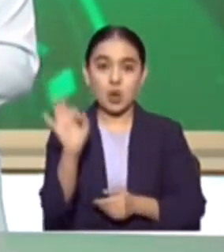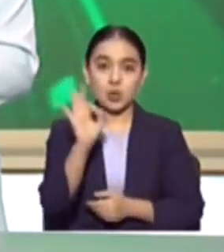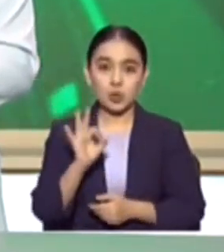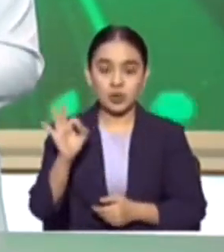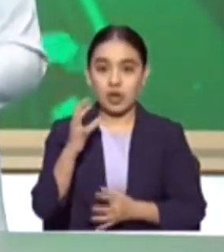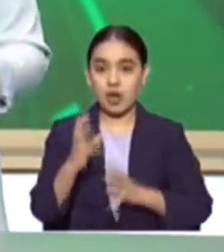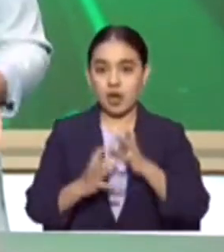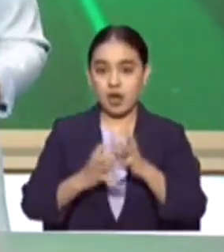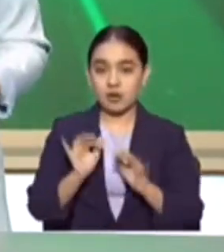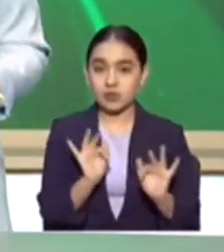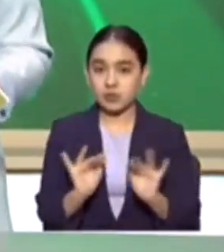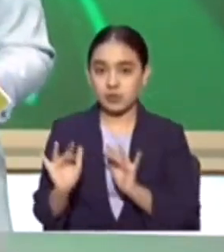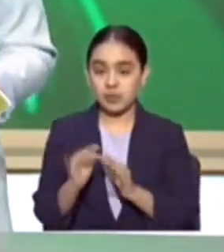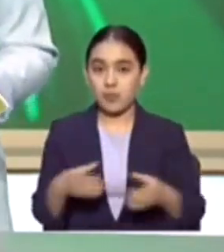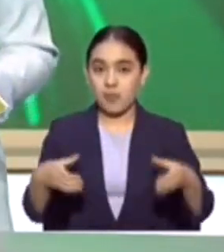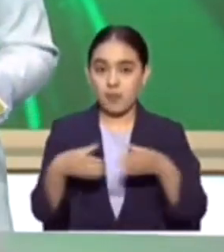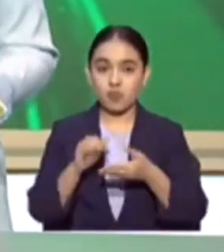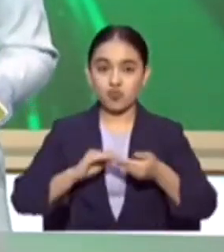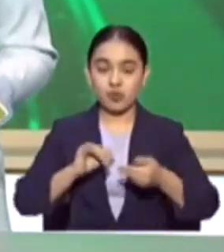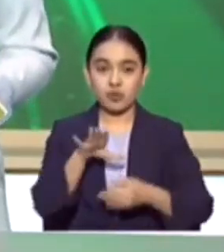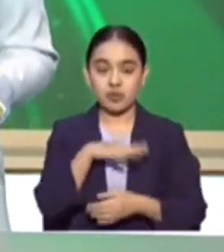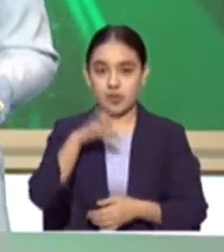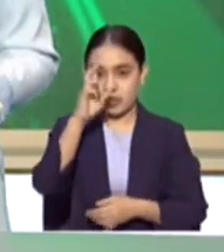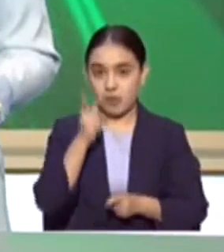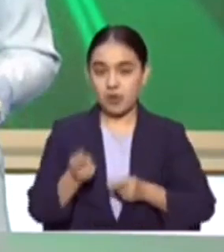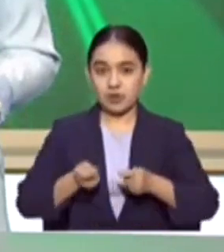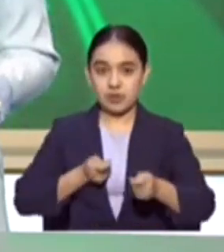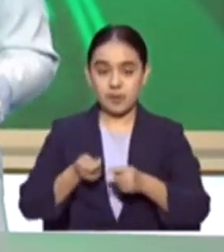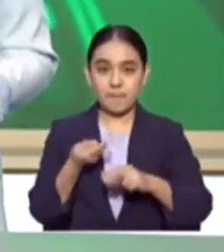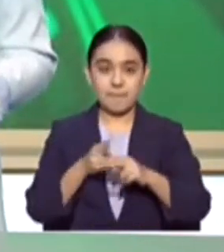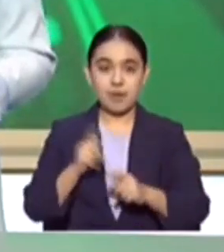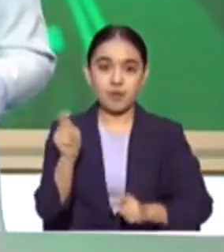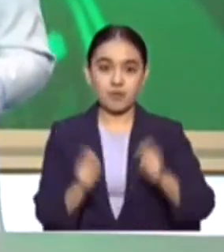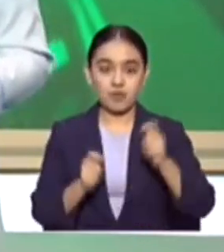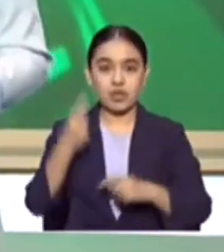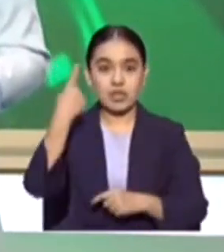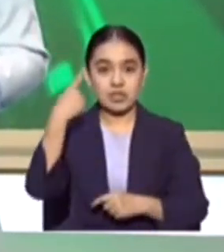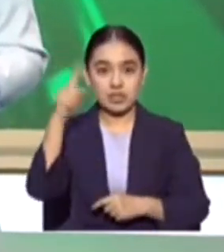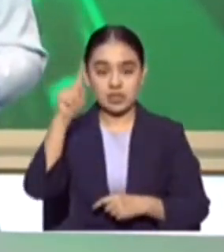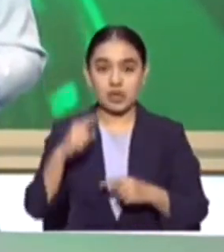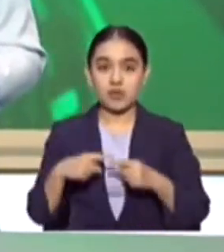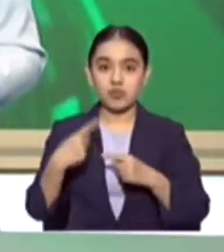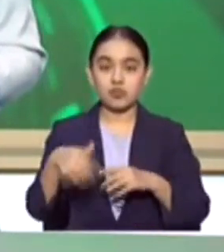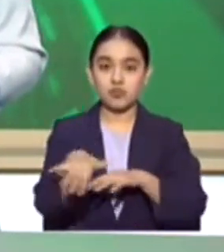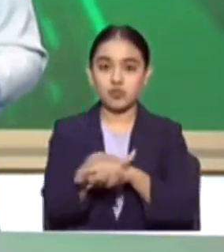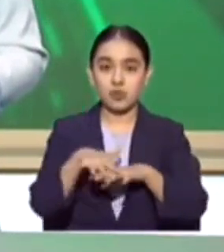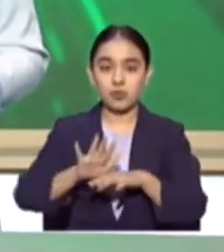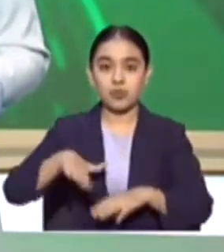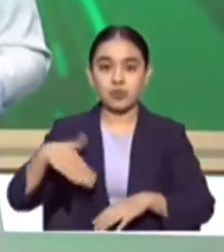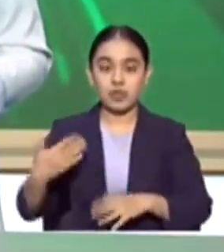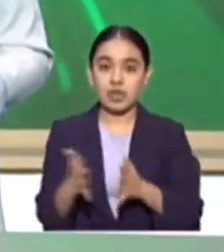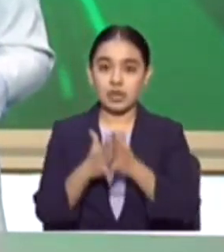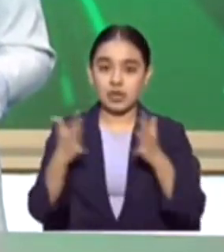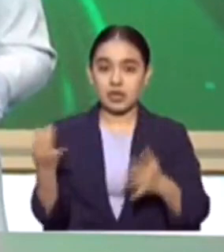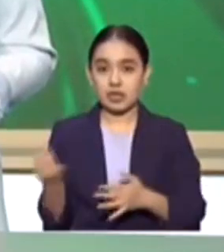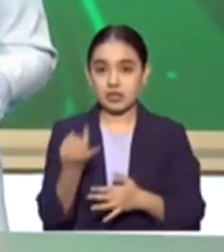doirasidagi xalqaro sa'y-harakatlarni birlashtirishga chaqirdi. Davlatimiz rahbarining mazkur forumdagi tashabbuslari keng jamoatchilik tomonidan